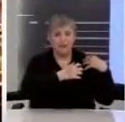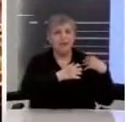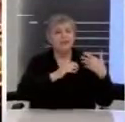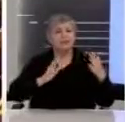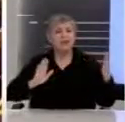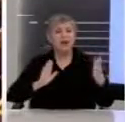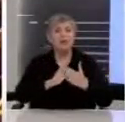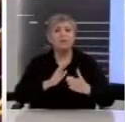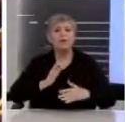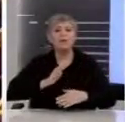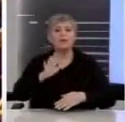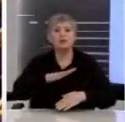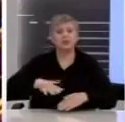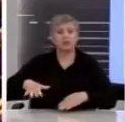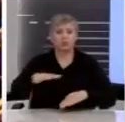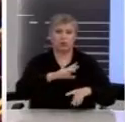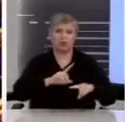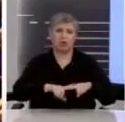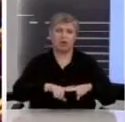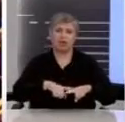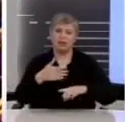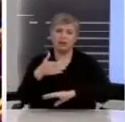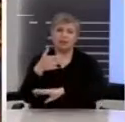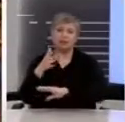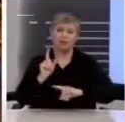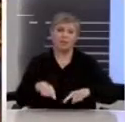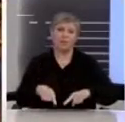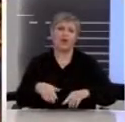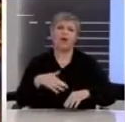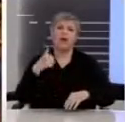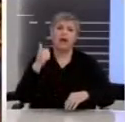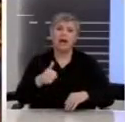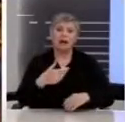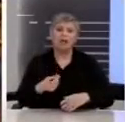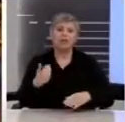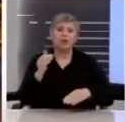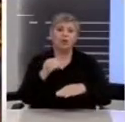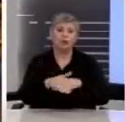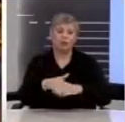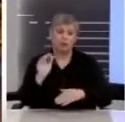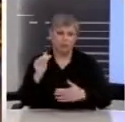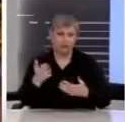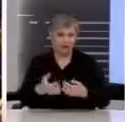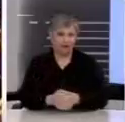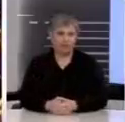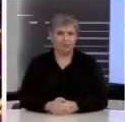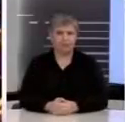στον ελληνικό λαό θα σας ακολουθεί σε όλη σας τη διαδρομή. Καλή σας νύχτα, κύριε Μητσοτάκη.